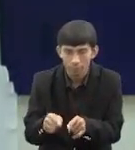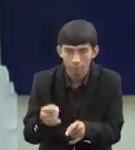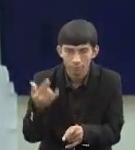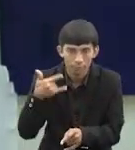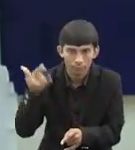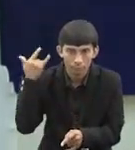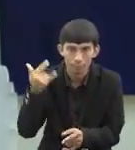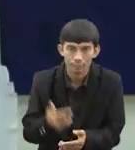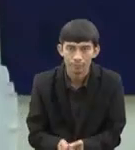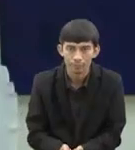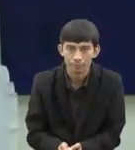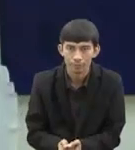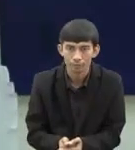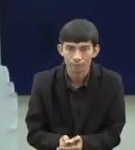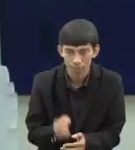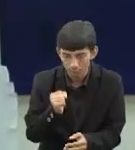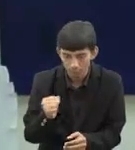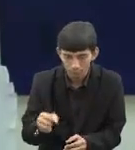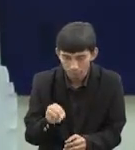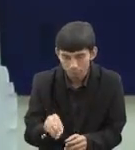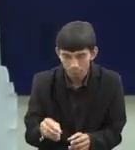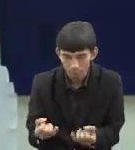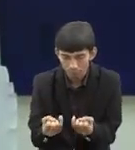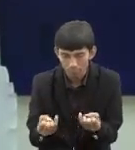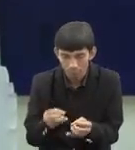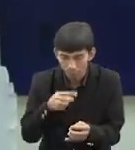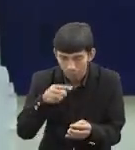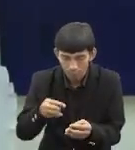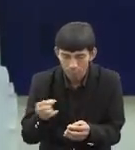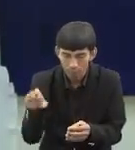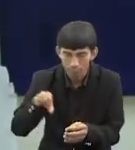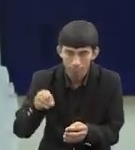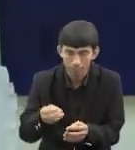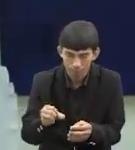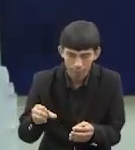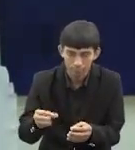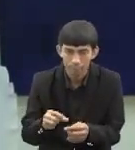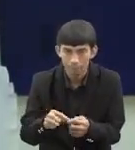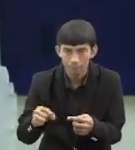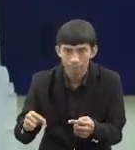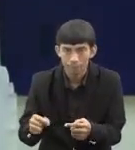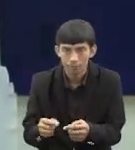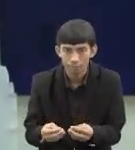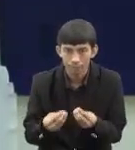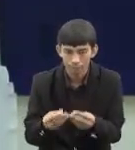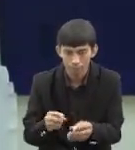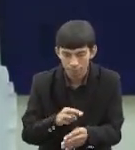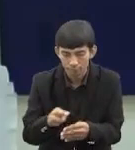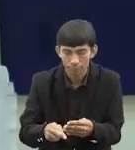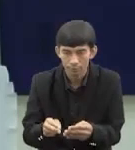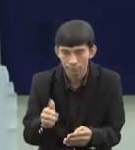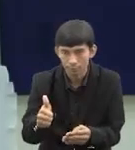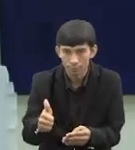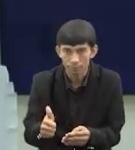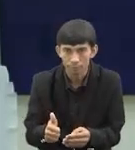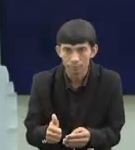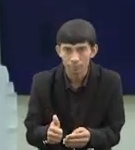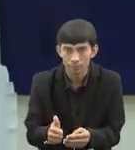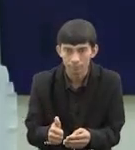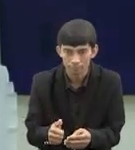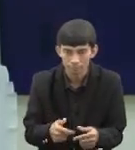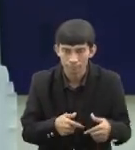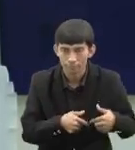trắp đôn ta bục nam sở phốt nâng ngô sân đánh đòi phân